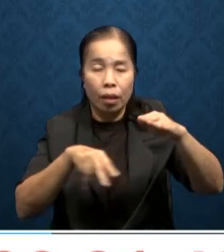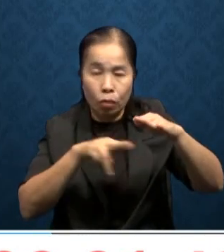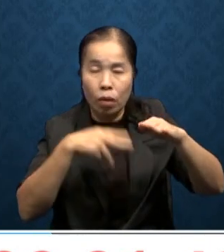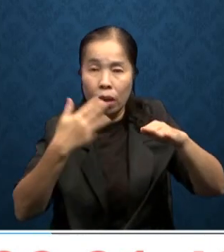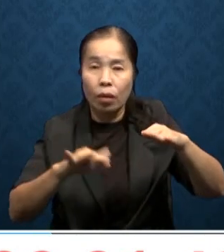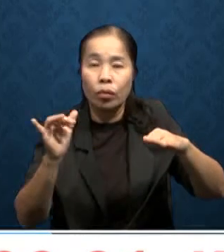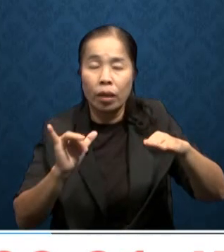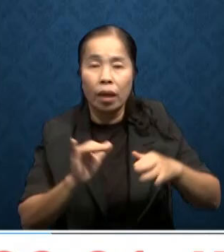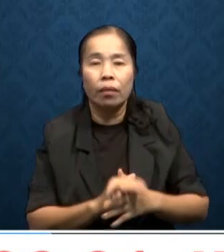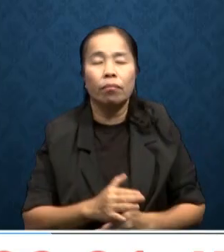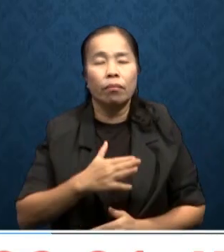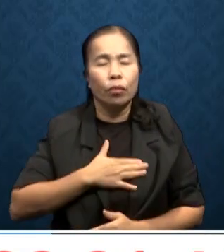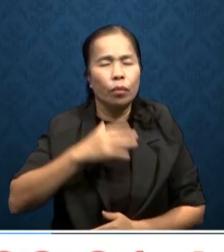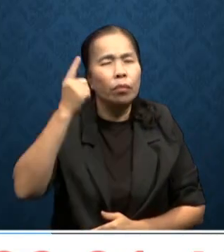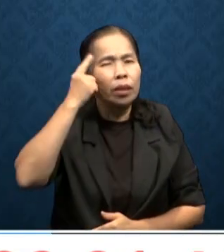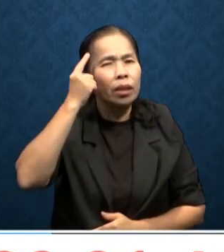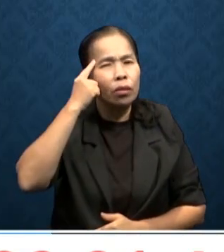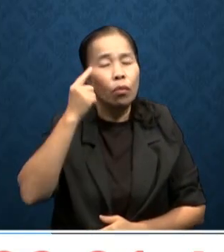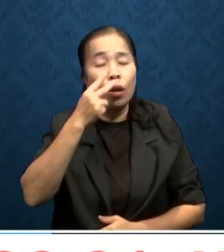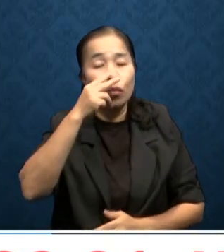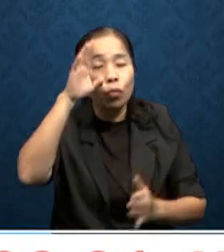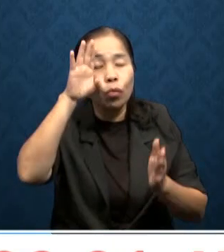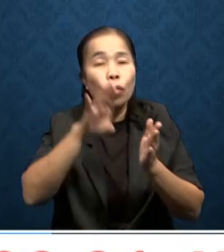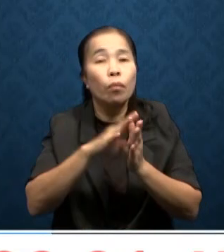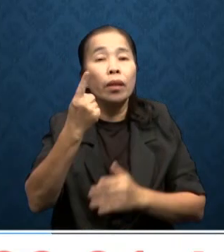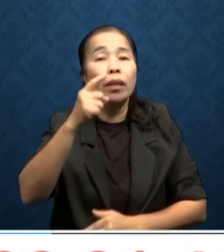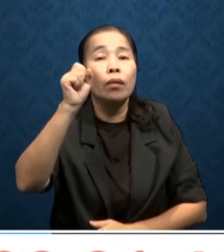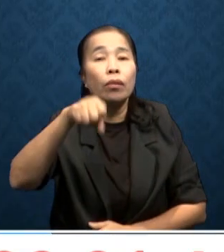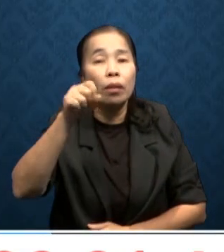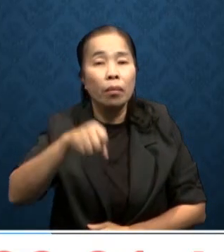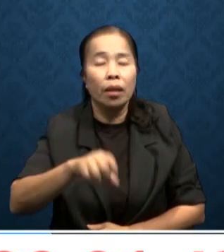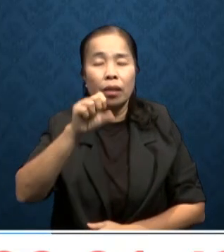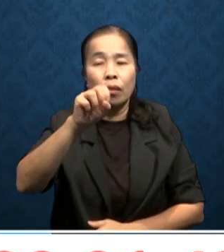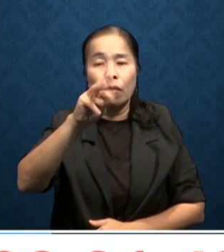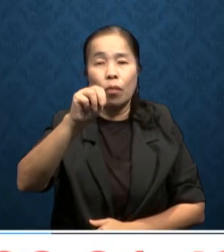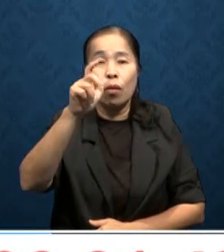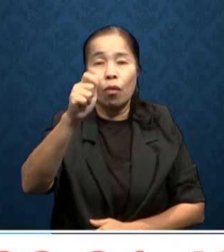ผมเชี่ยวว่าดูจากในรูปไม่มีตราสอมอออเลย